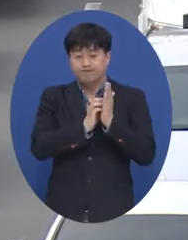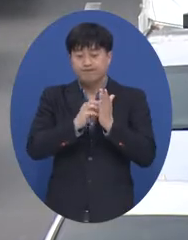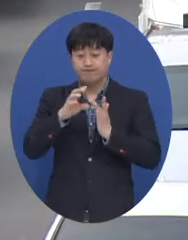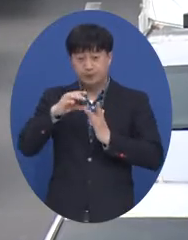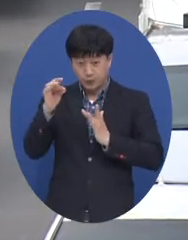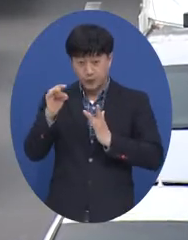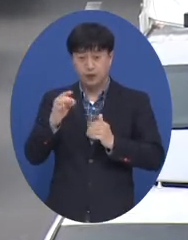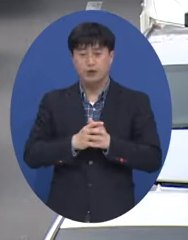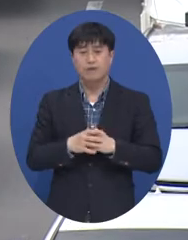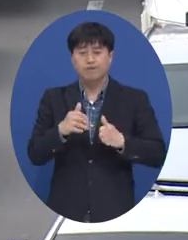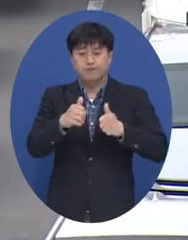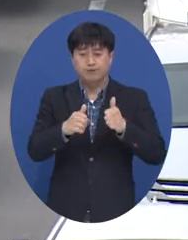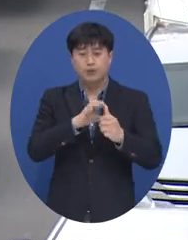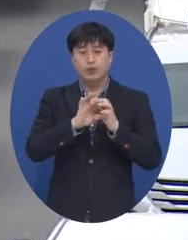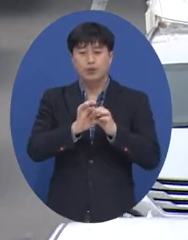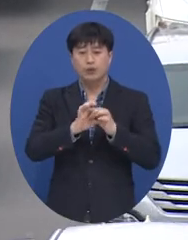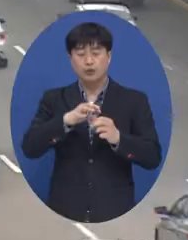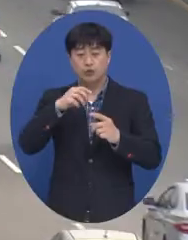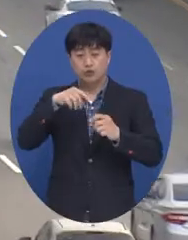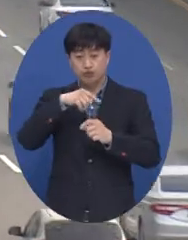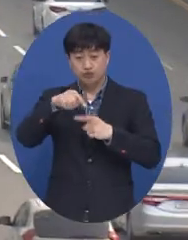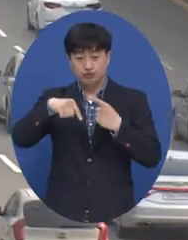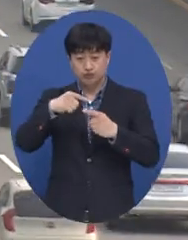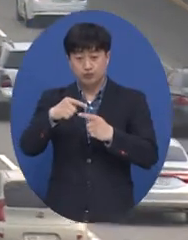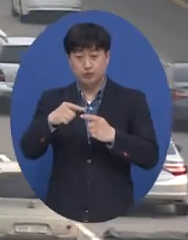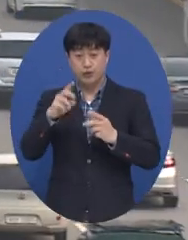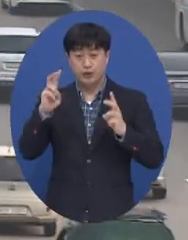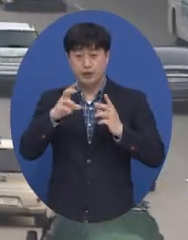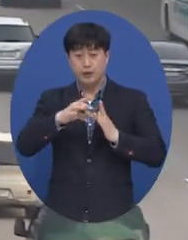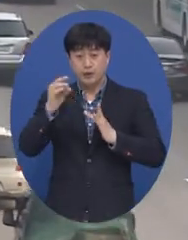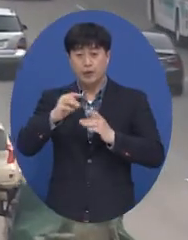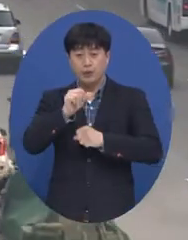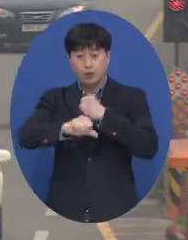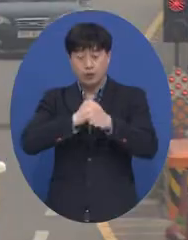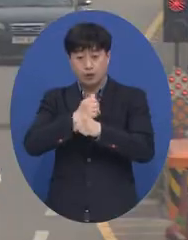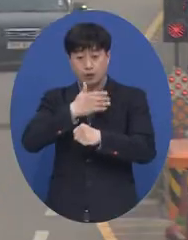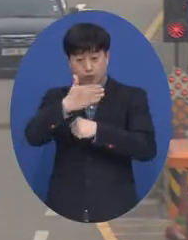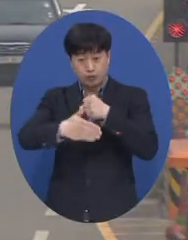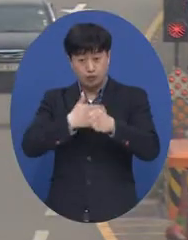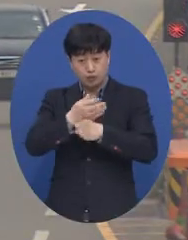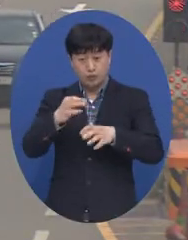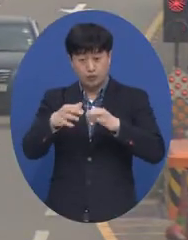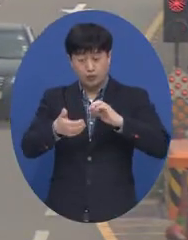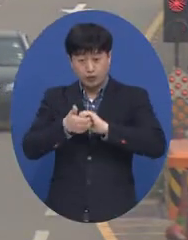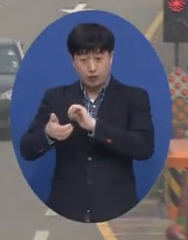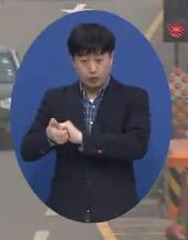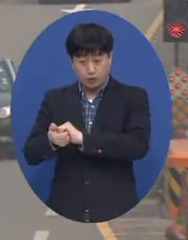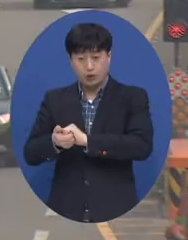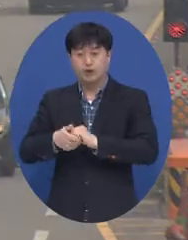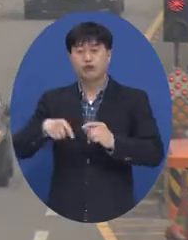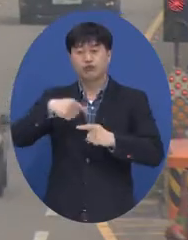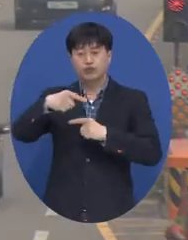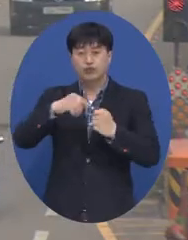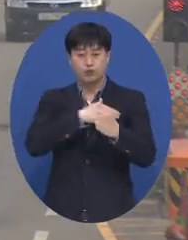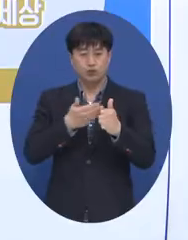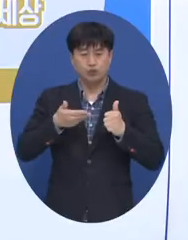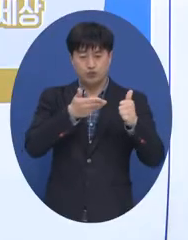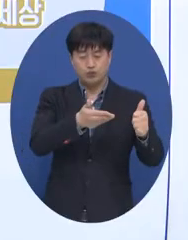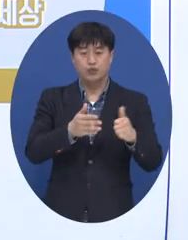방식입니다. 경쟁을 통해 노선 운수업체를 선정해 5년에서 9년간 한정 면허로 노선 운영권을 주는